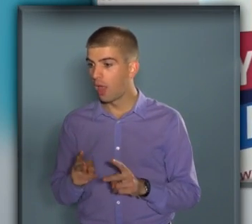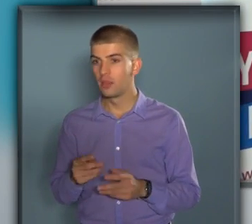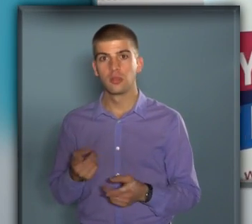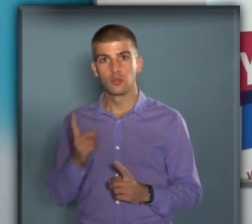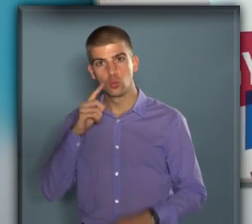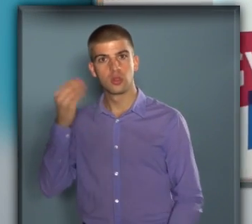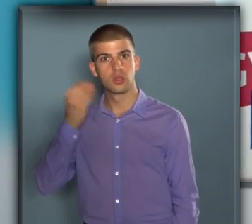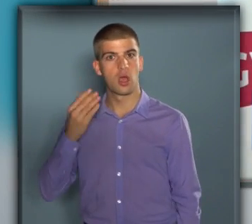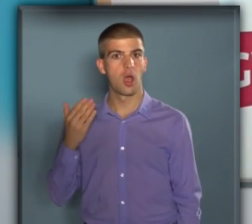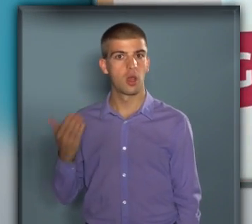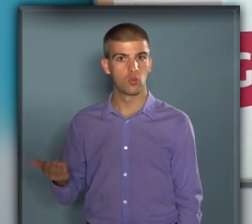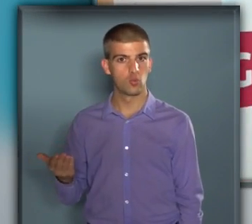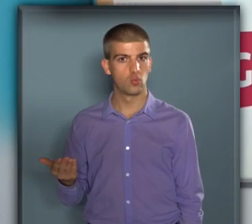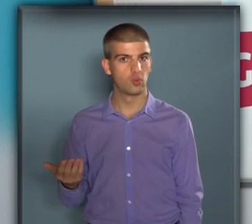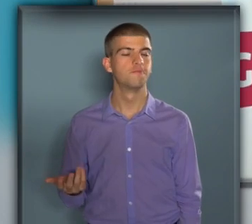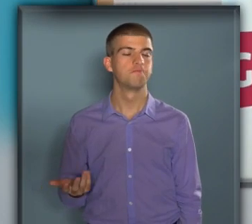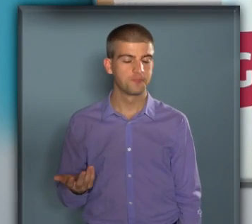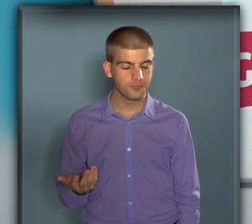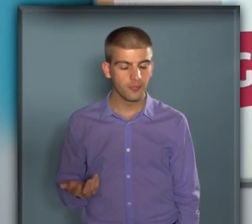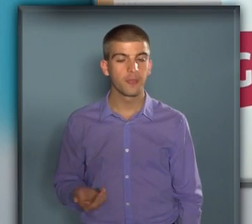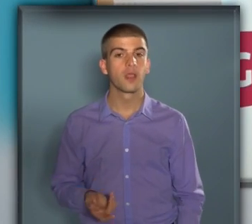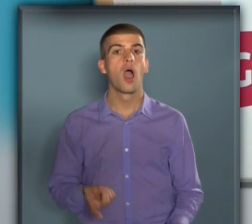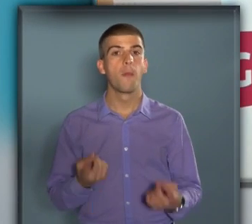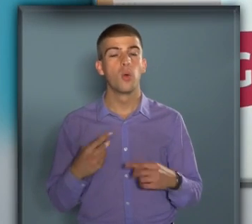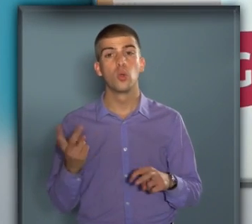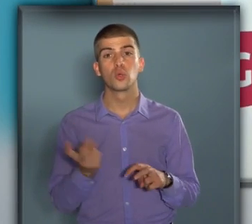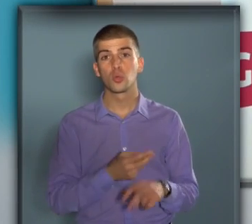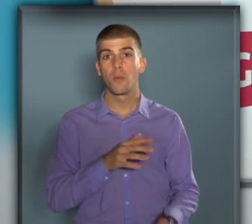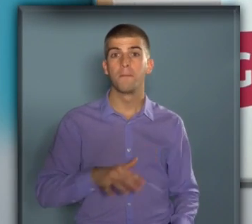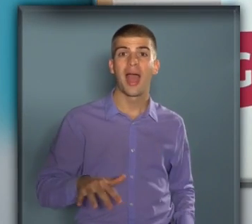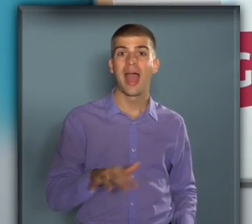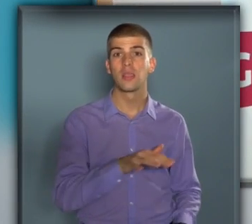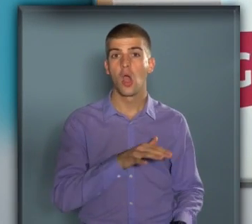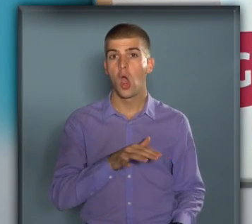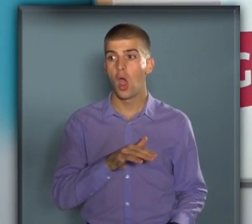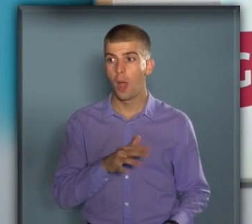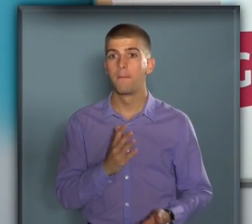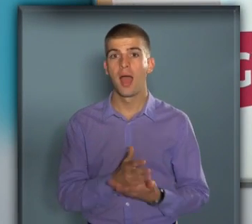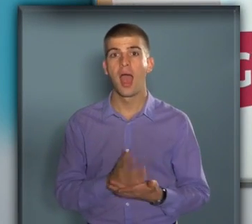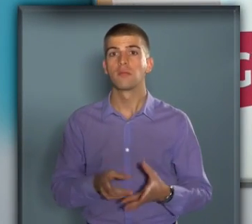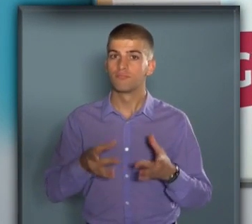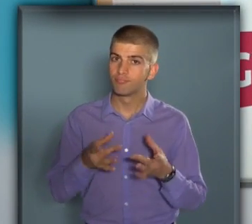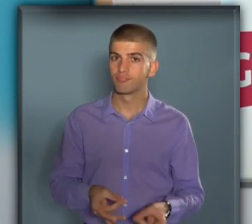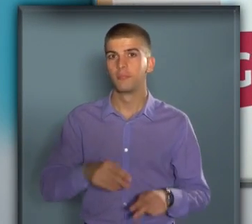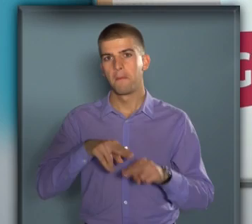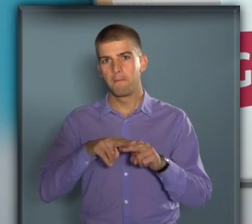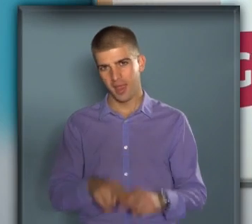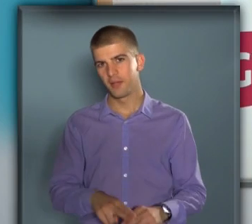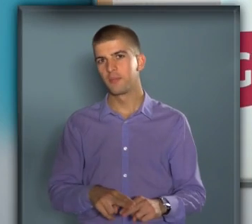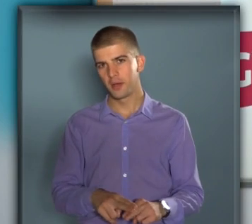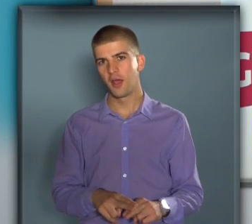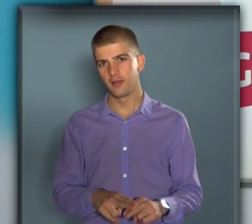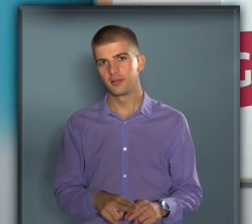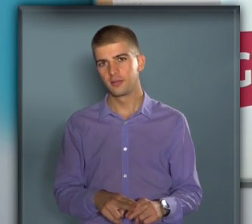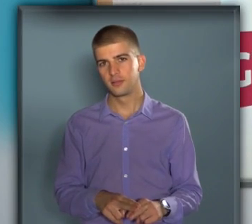viselte, és Kőbányán szerintem akkor honosítottuk meg ezt az egész dolgot, hiszen